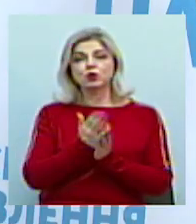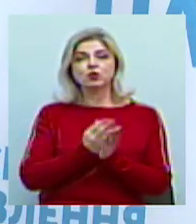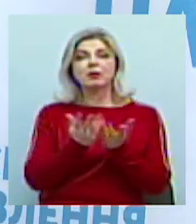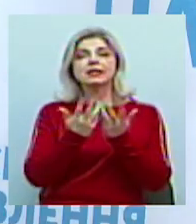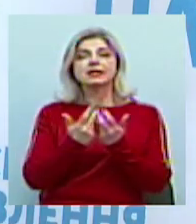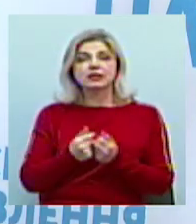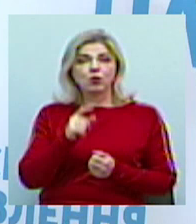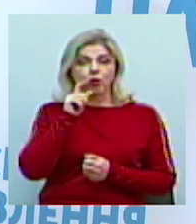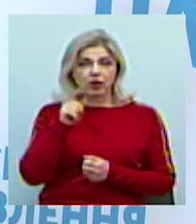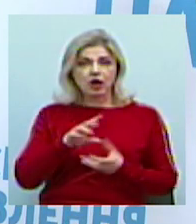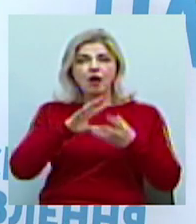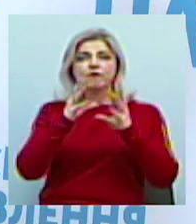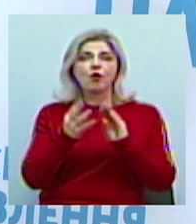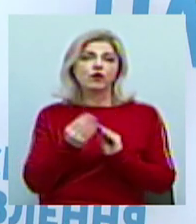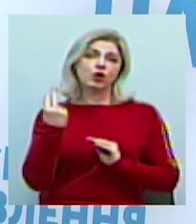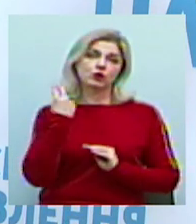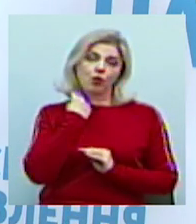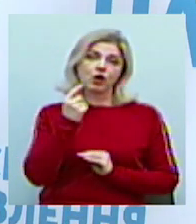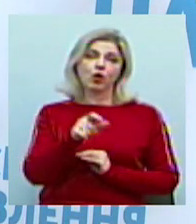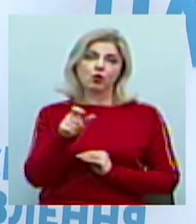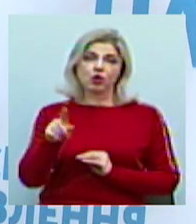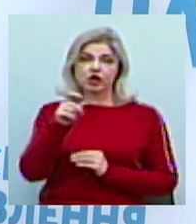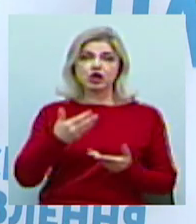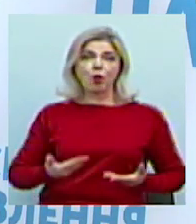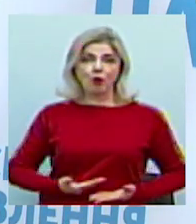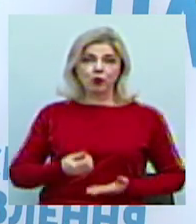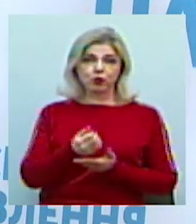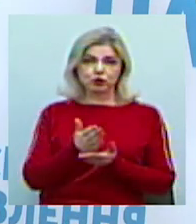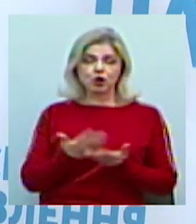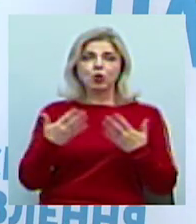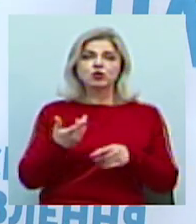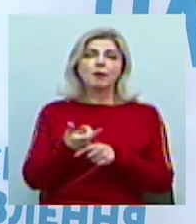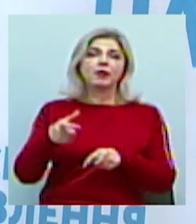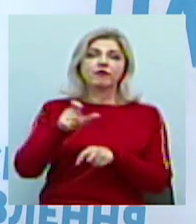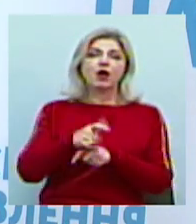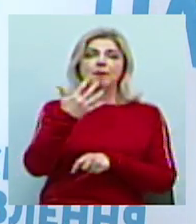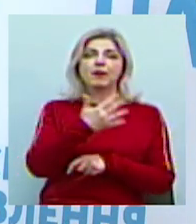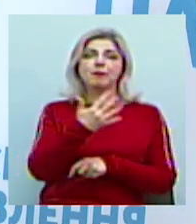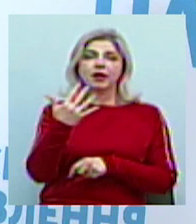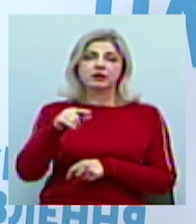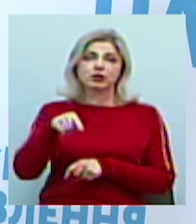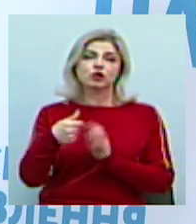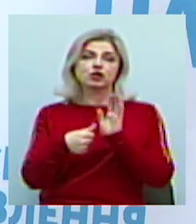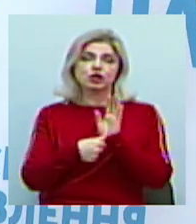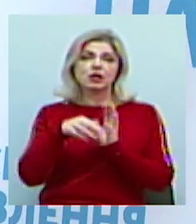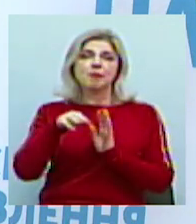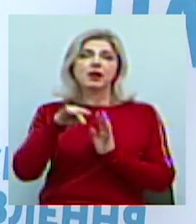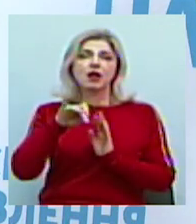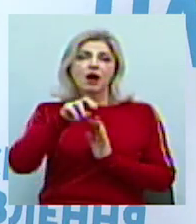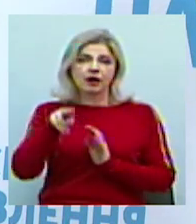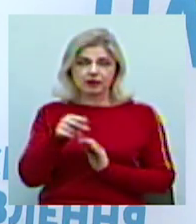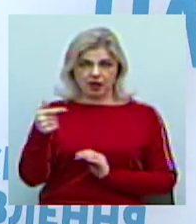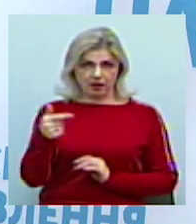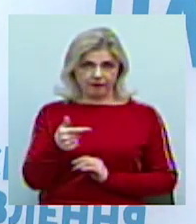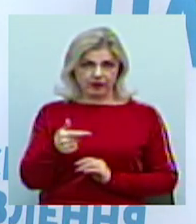України, загальна заборгованість населення за житлово-комунальні послуги вже перевищила 55,6 мільярдів